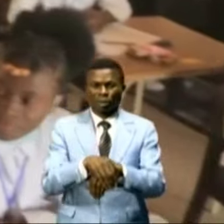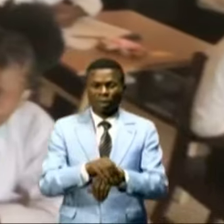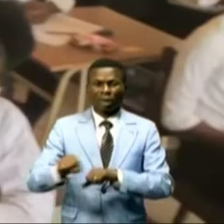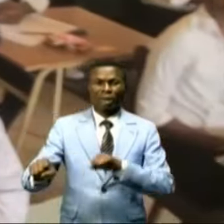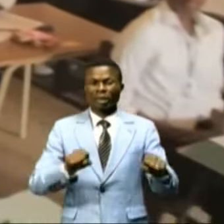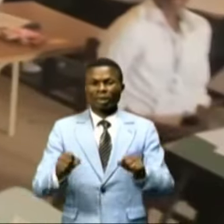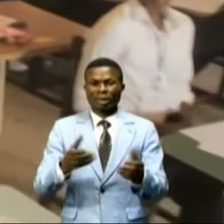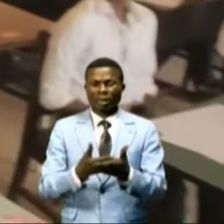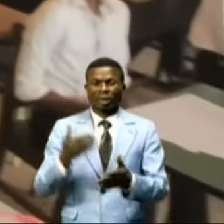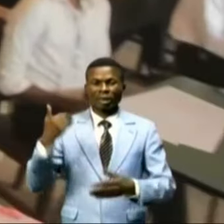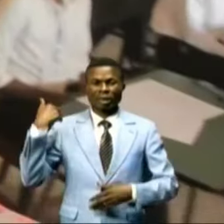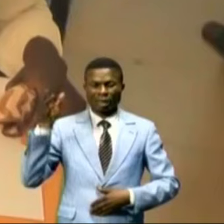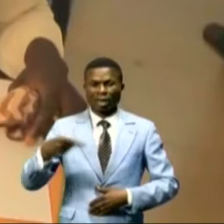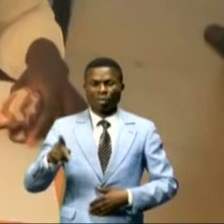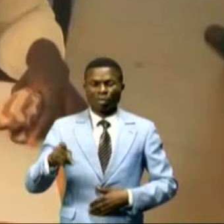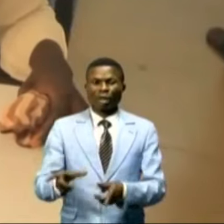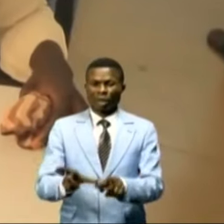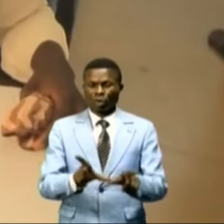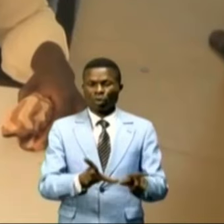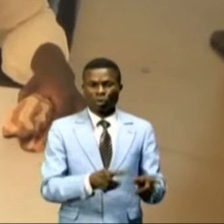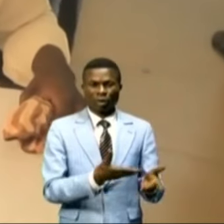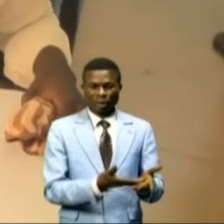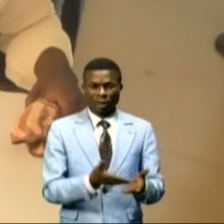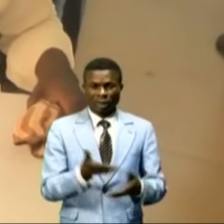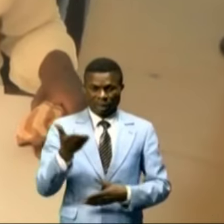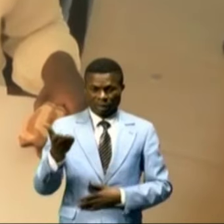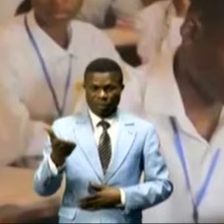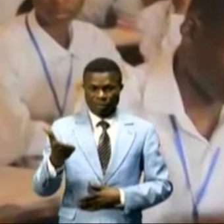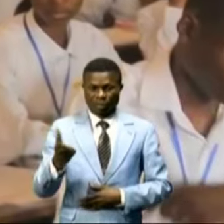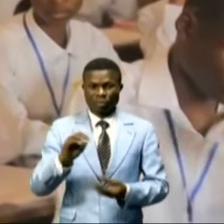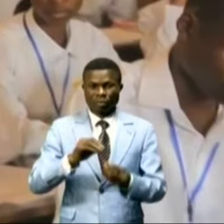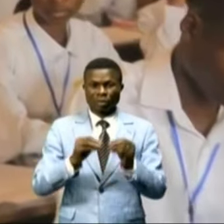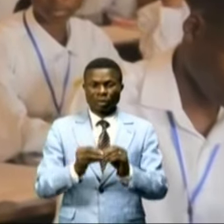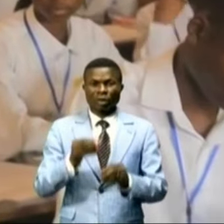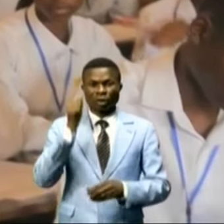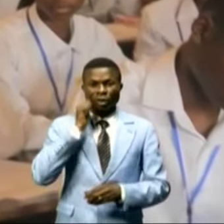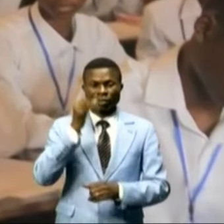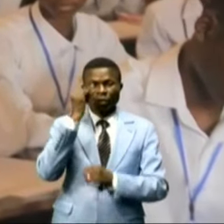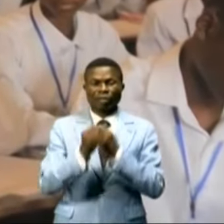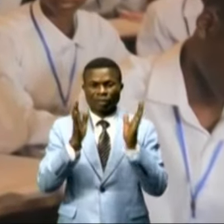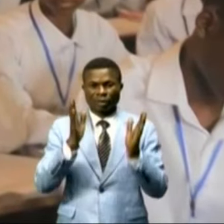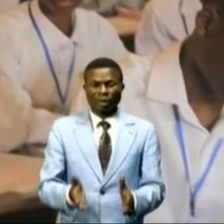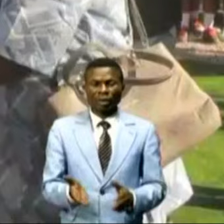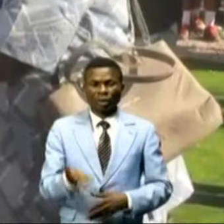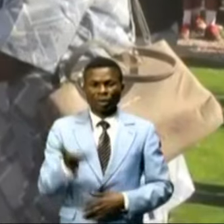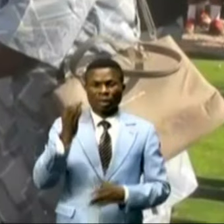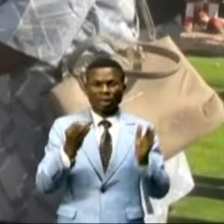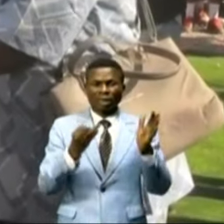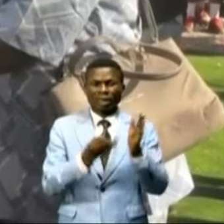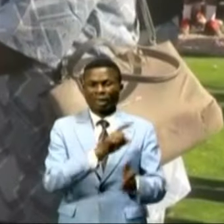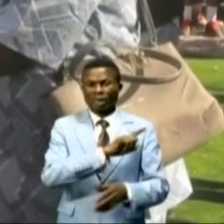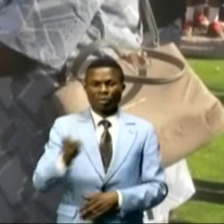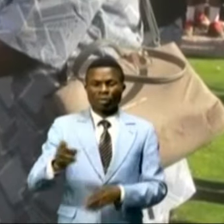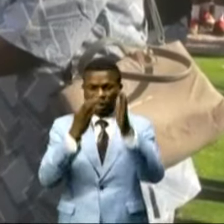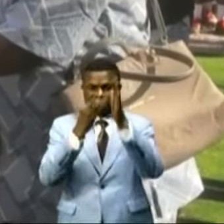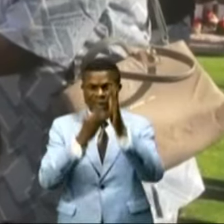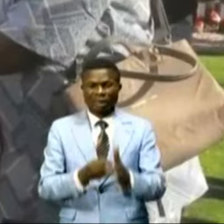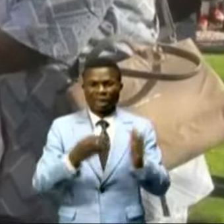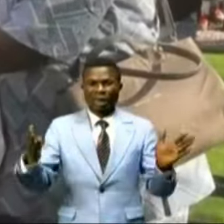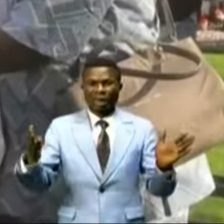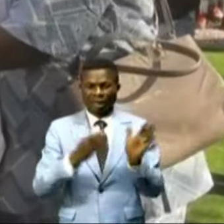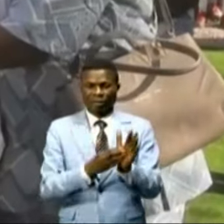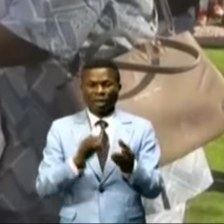ces examens de la province du Lualaba. Ici, le nombre de filles finalistes s'élève à 7 789. Les